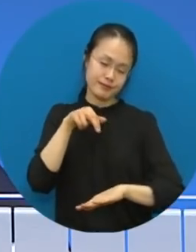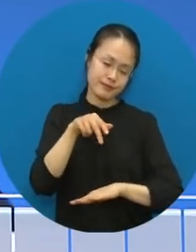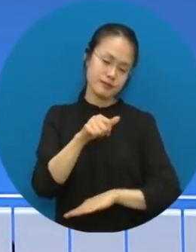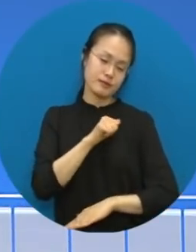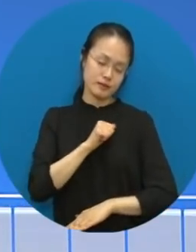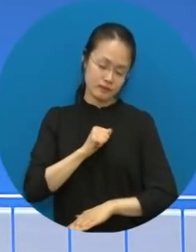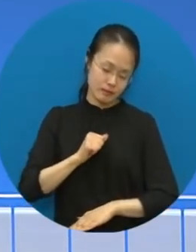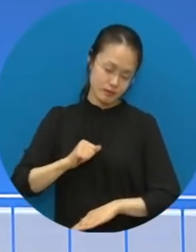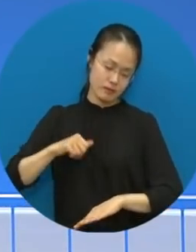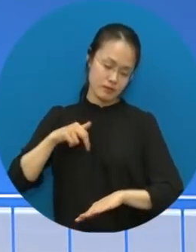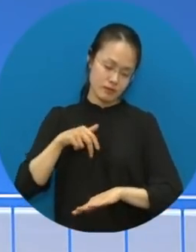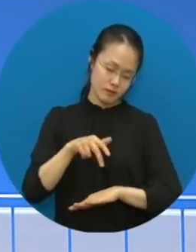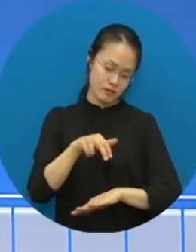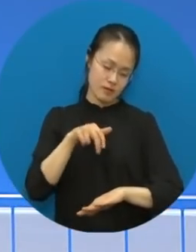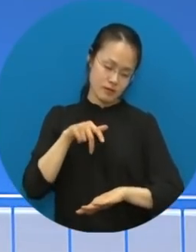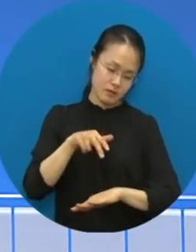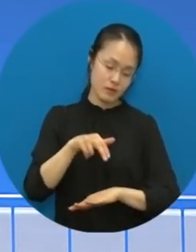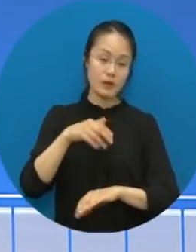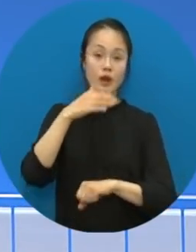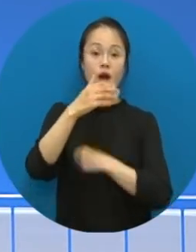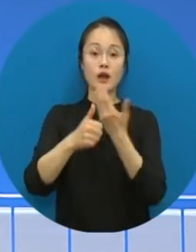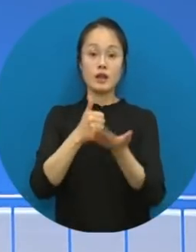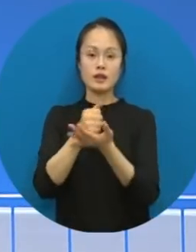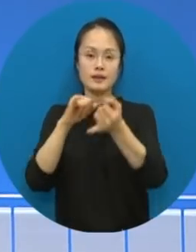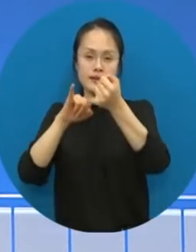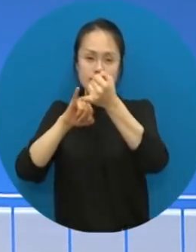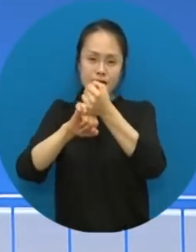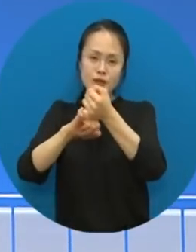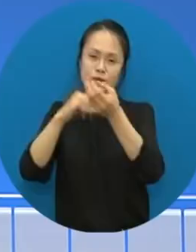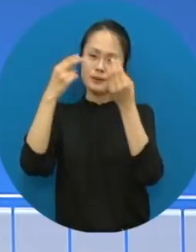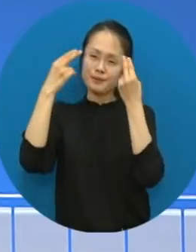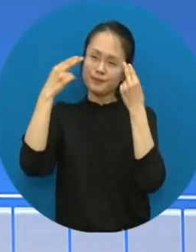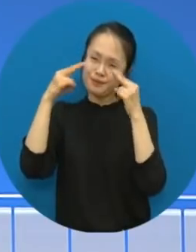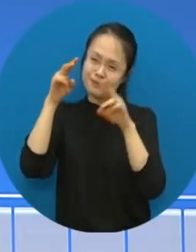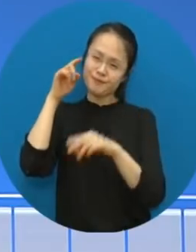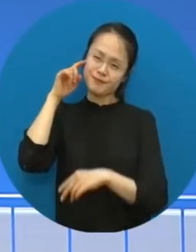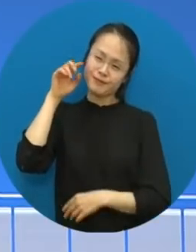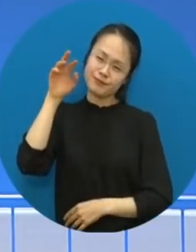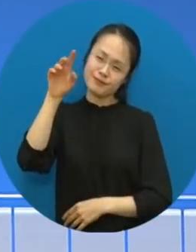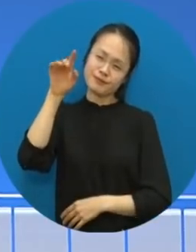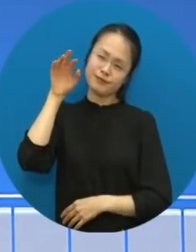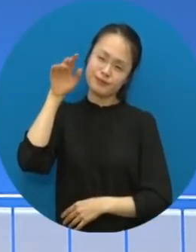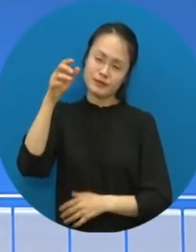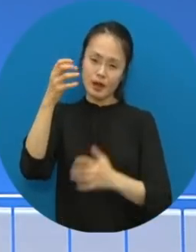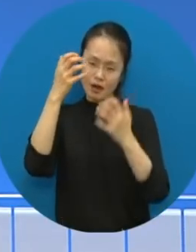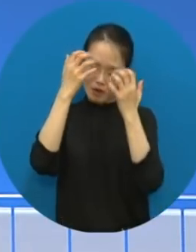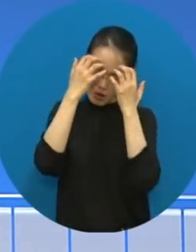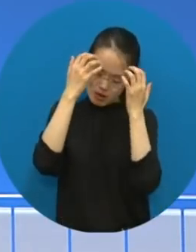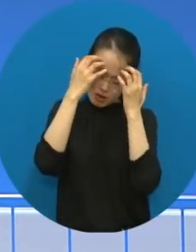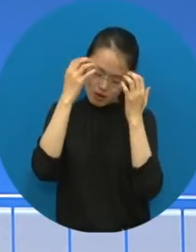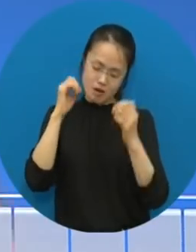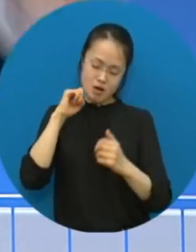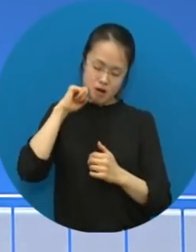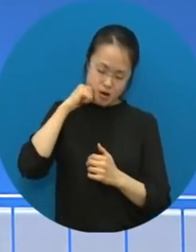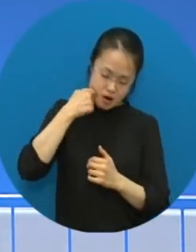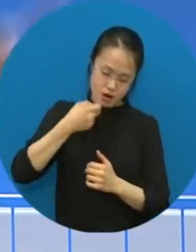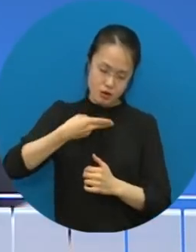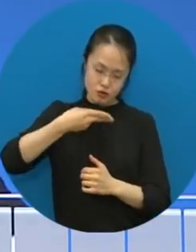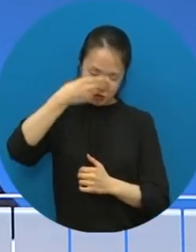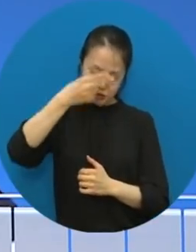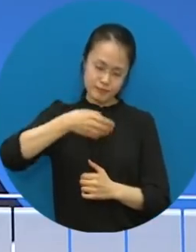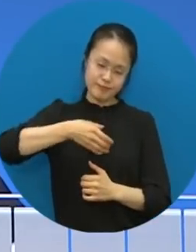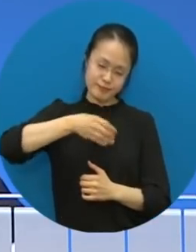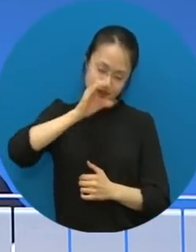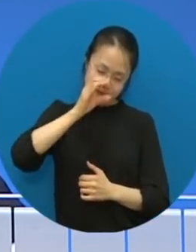하나님의 약속과 더불어 환난의 떡과 고생의 물로 길리워진 자들이라고